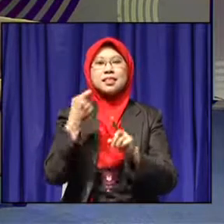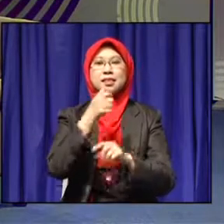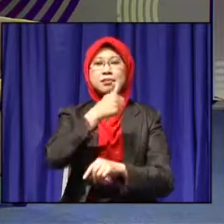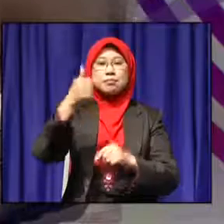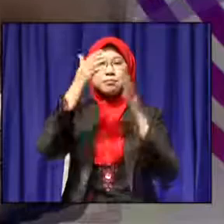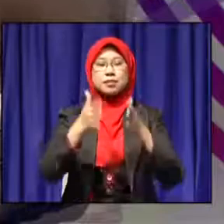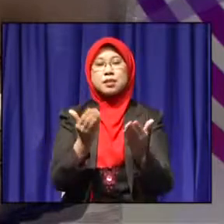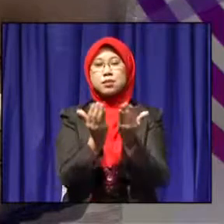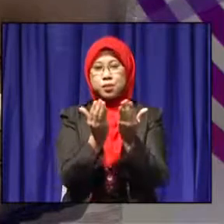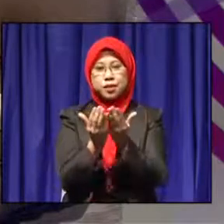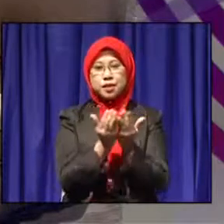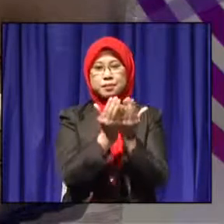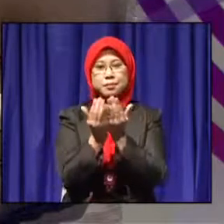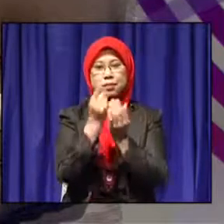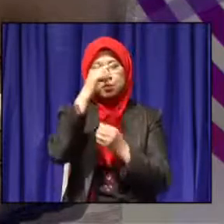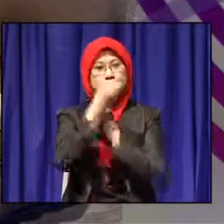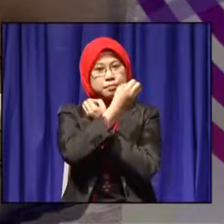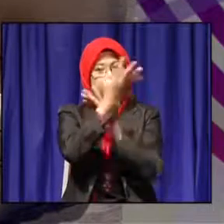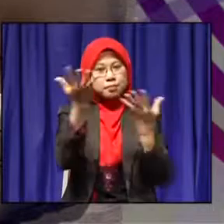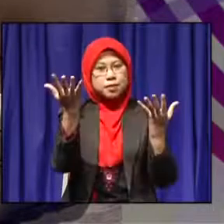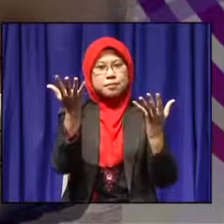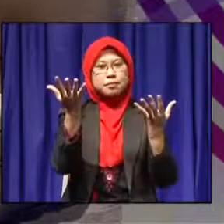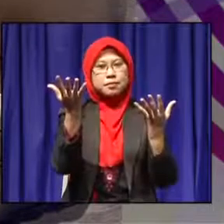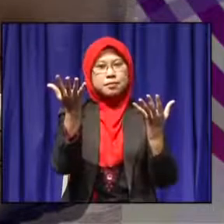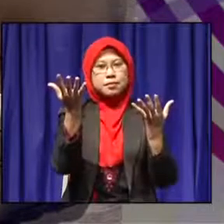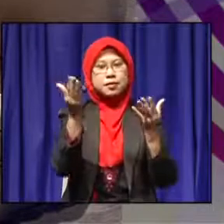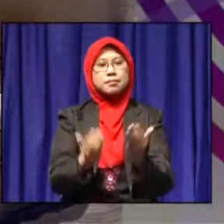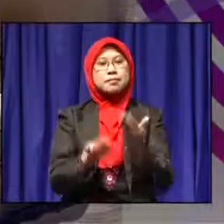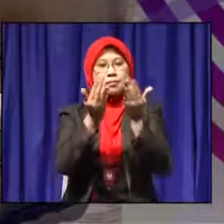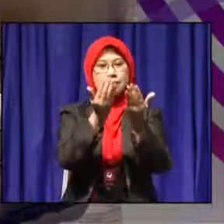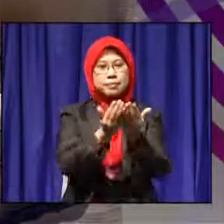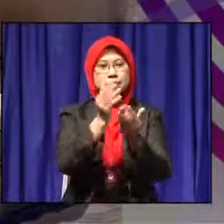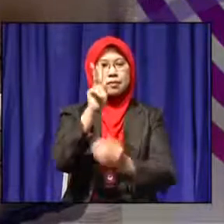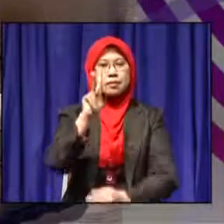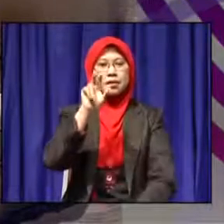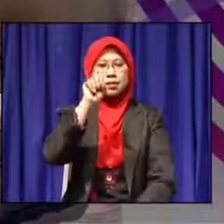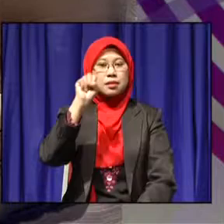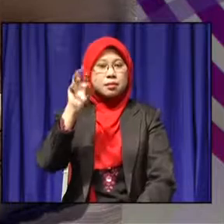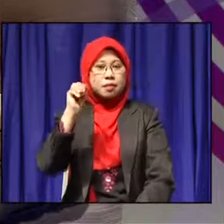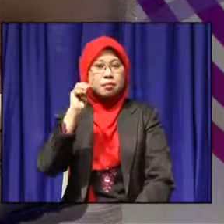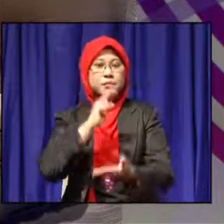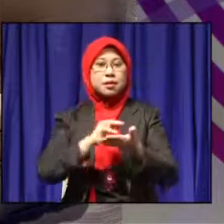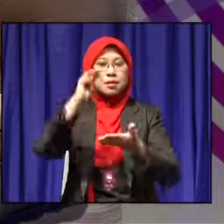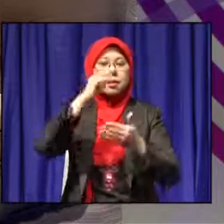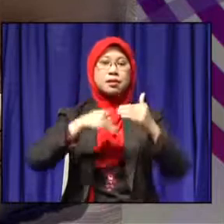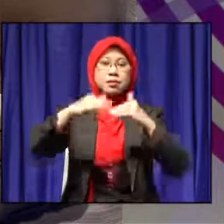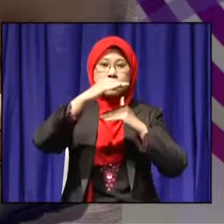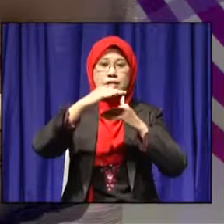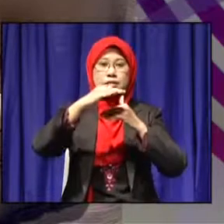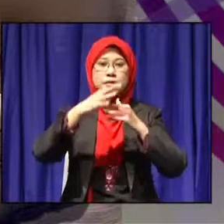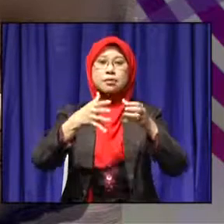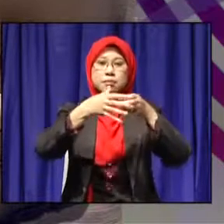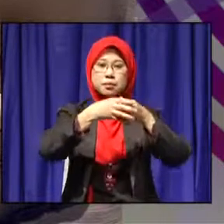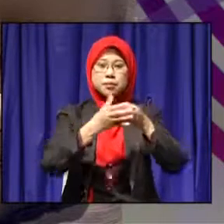ya untuk makluman semua dalam penawaran ke SSM Menengah Atas ini maupun PC